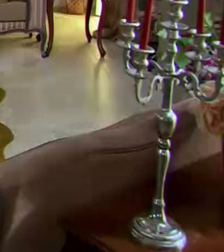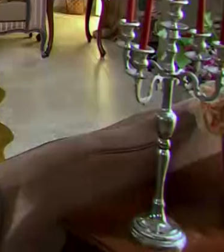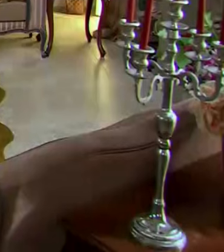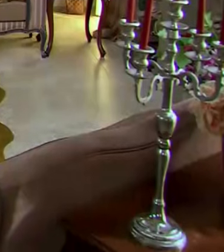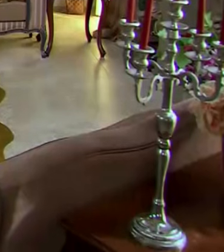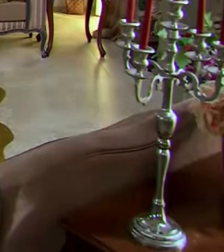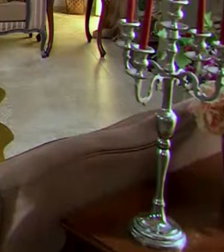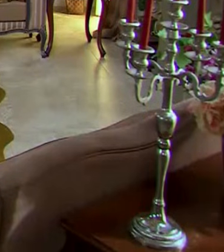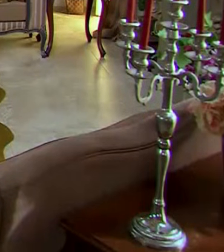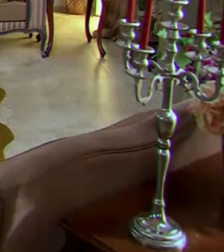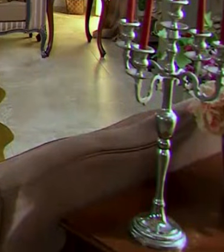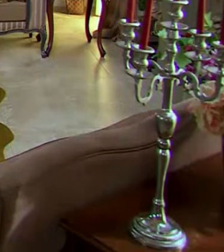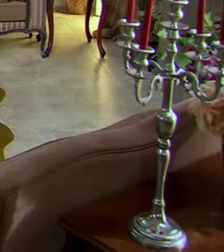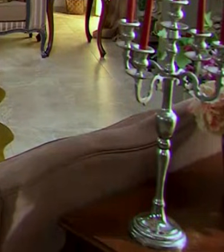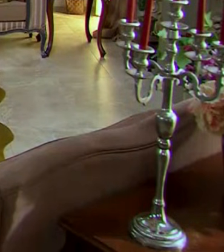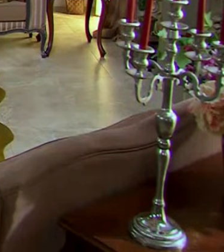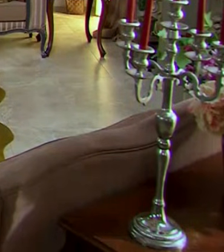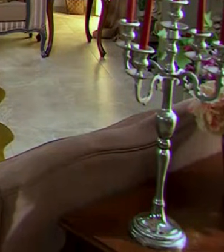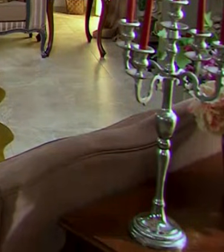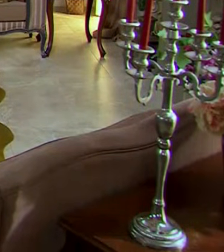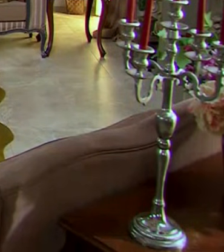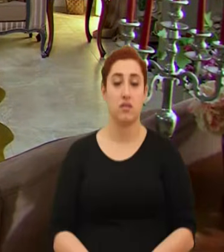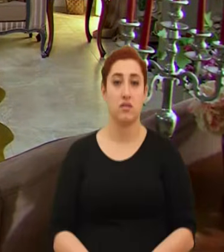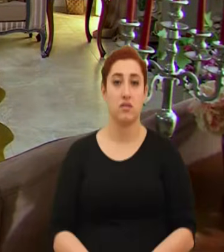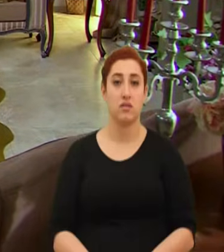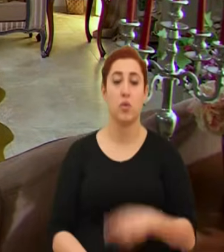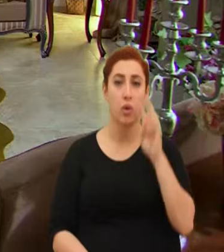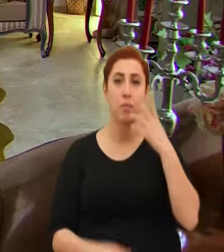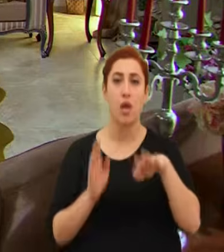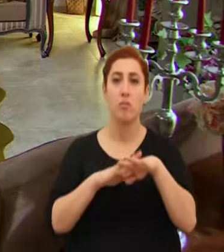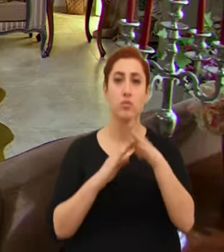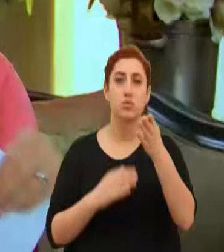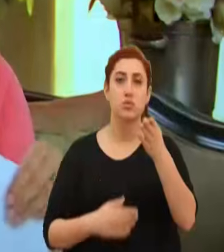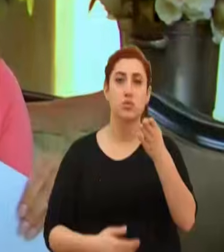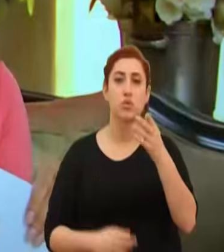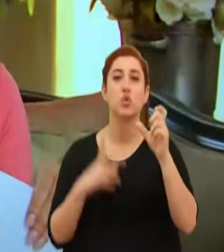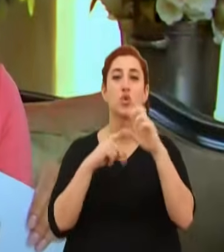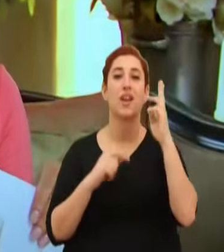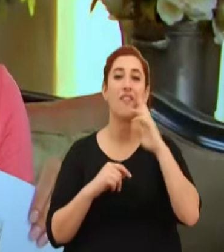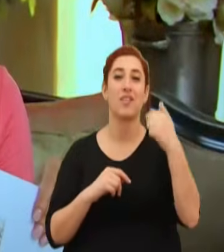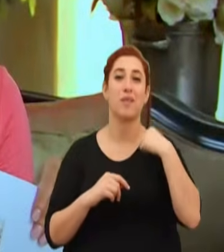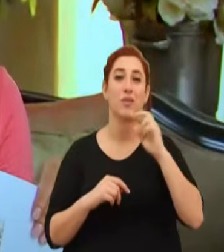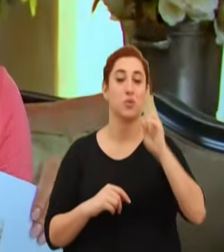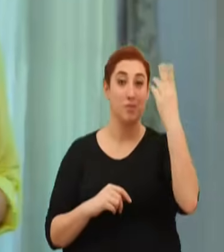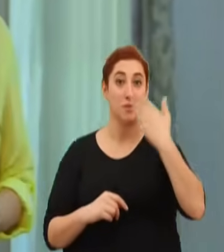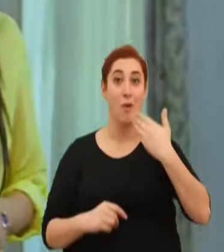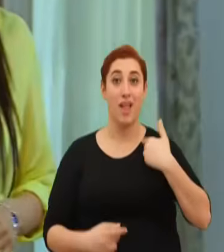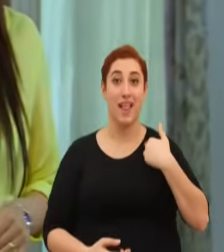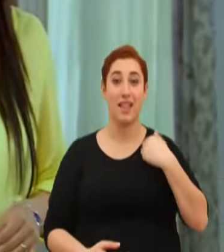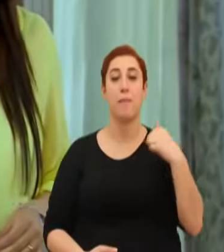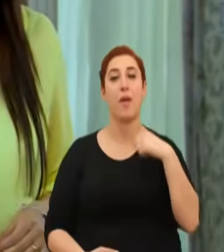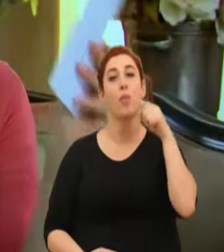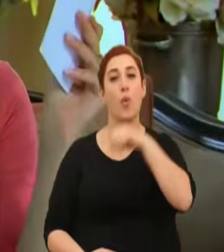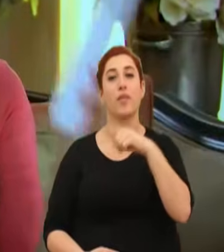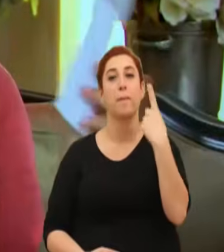Rüyam beyaz bir zarfın içine para koydu. Rüyam ne yapıyorsun öyle? Şükrü Efendi bana müjde verdi ya.